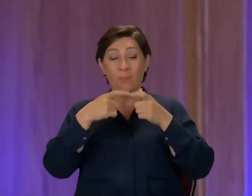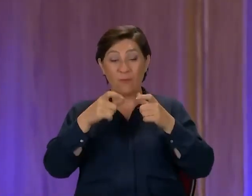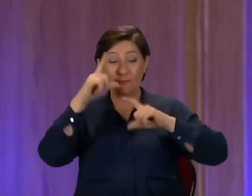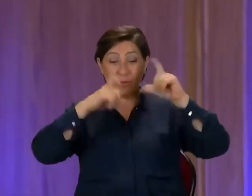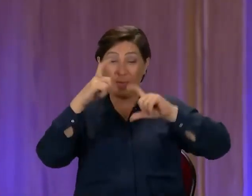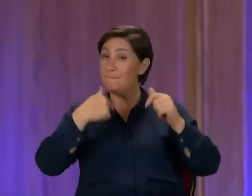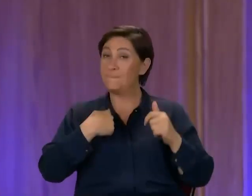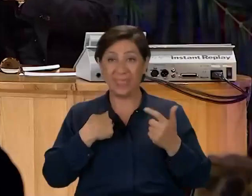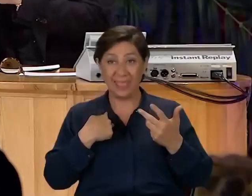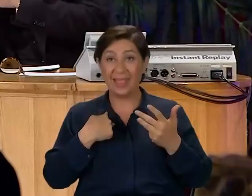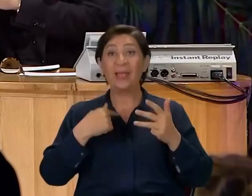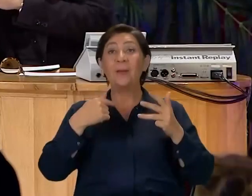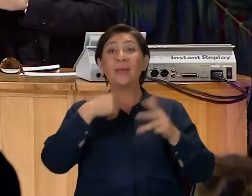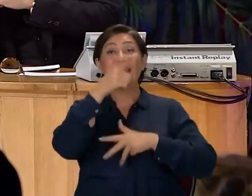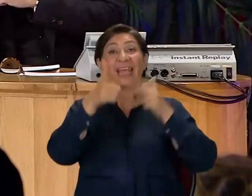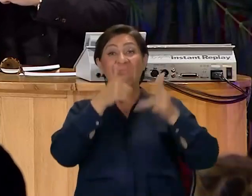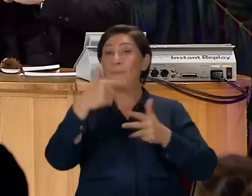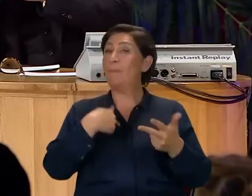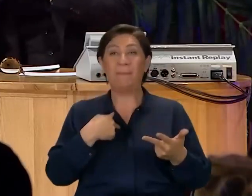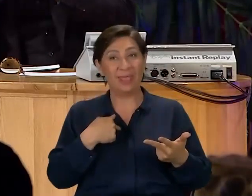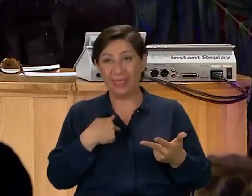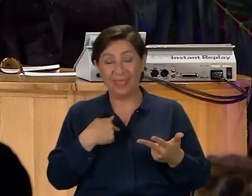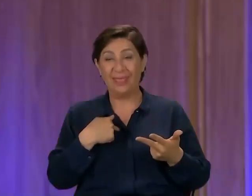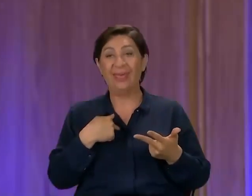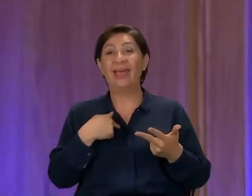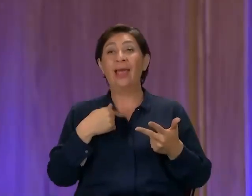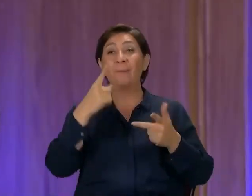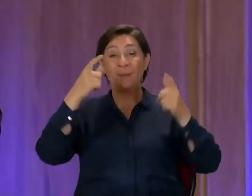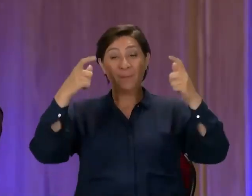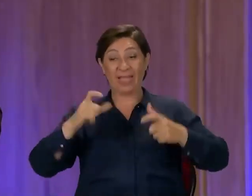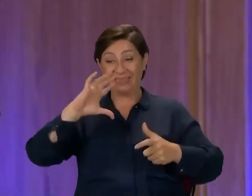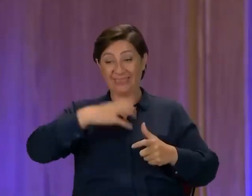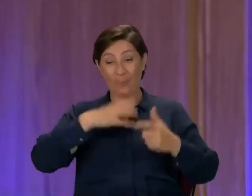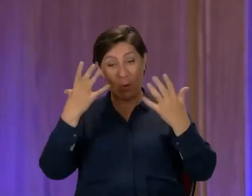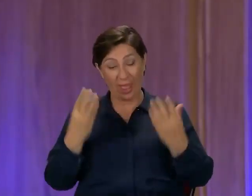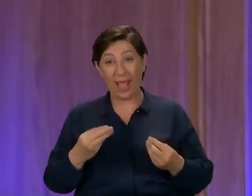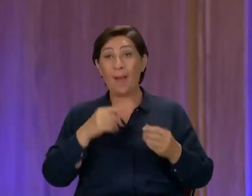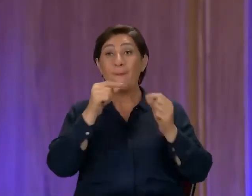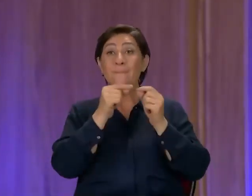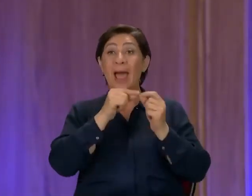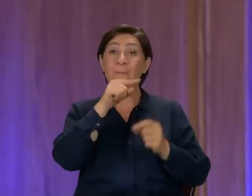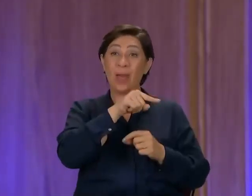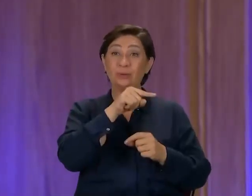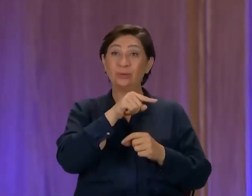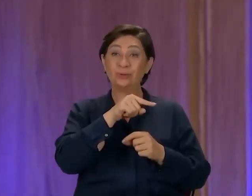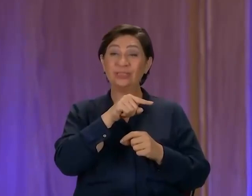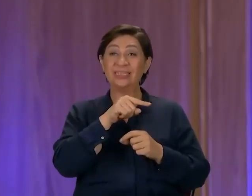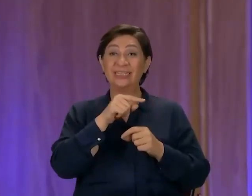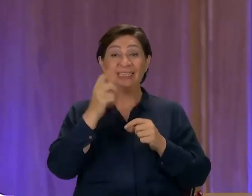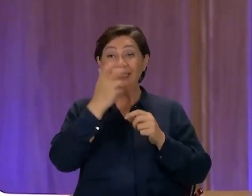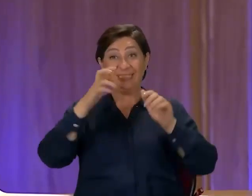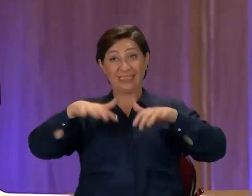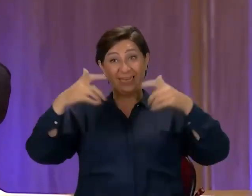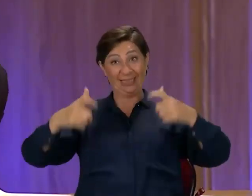fotoğraflarını çektim. Ben Barbaros'un kliplerini çektim. Ondan sonra bir mekan sahibi olarak Barbaros'u ondan sonra